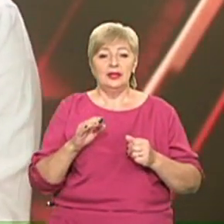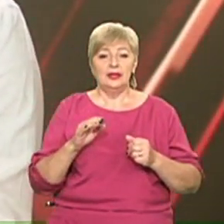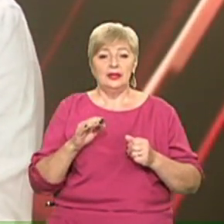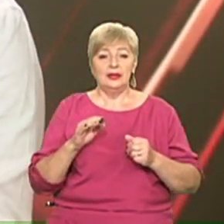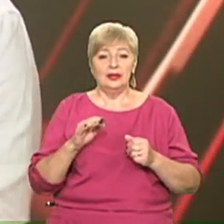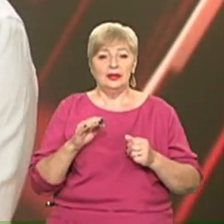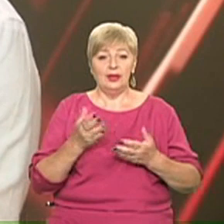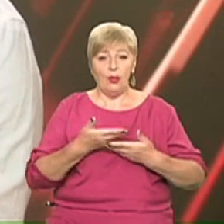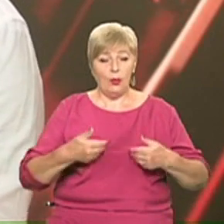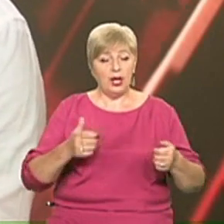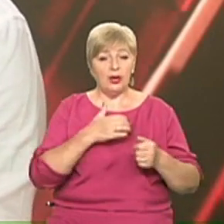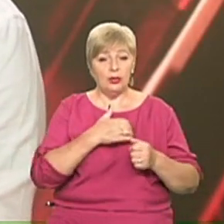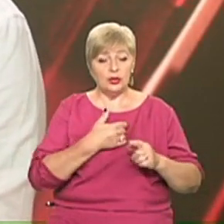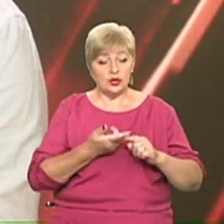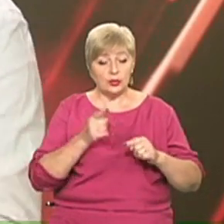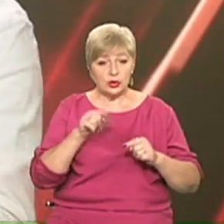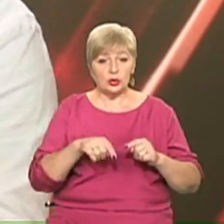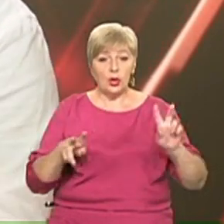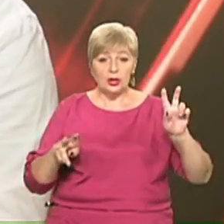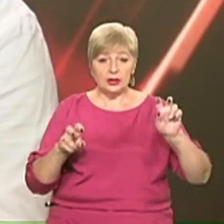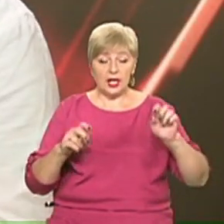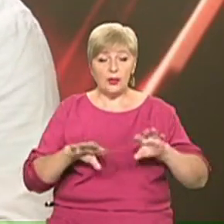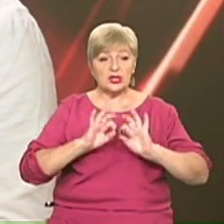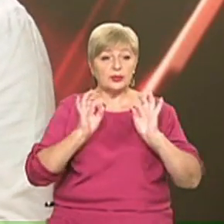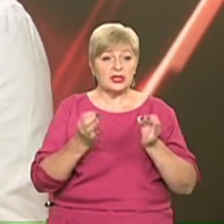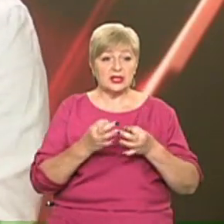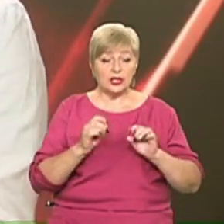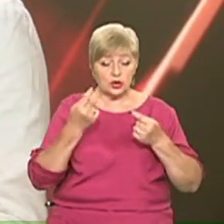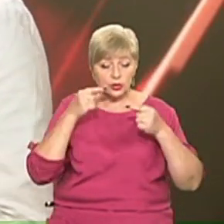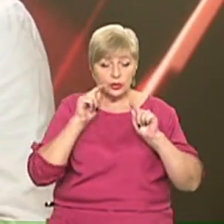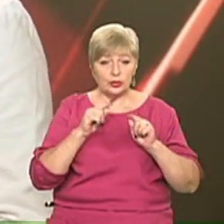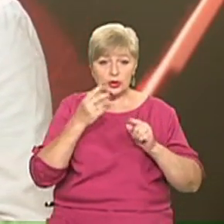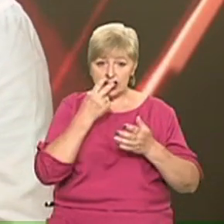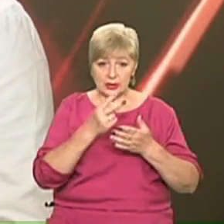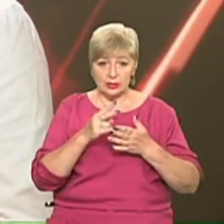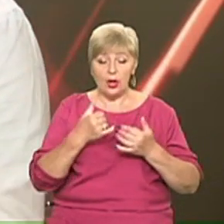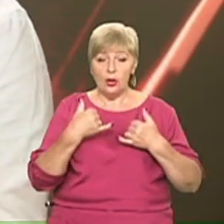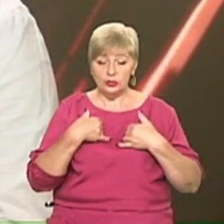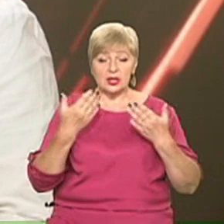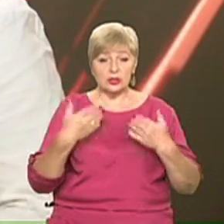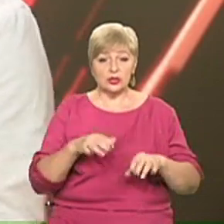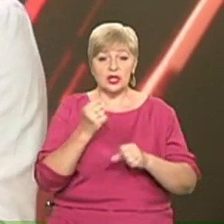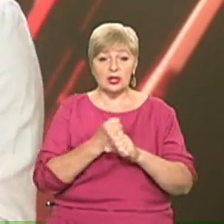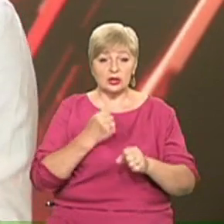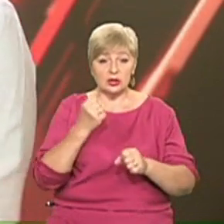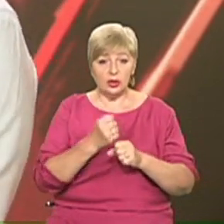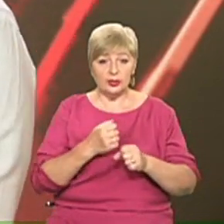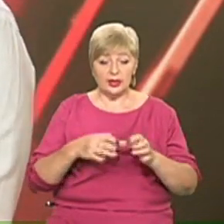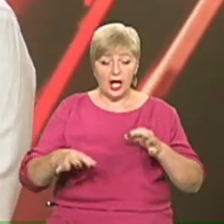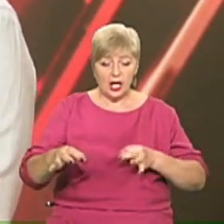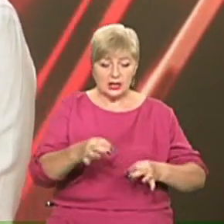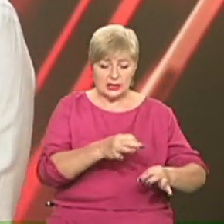дніпровців, ми хочемо цю тему підняти з мистецької точки зору. І, в принципі, у нас вже розроблена